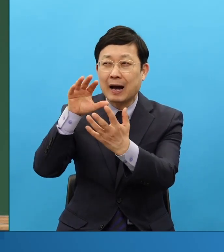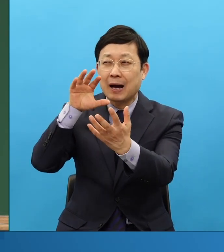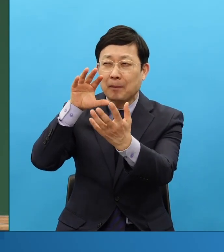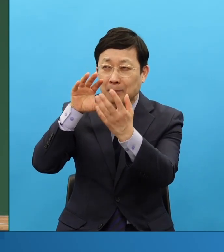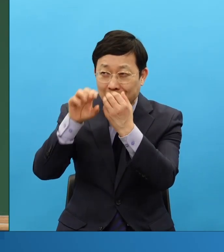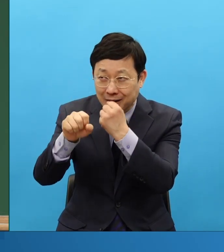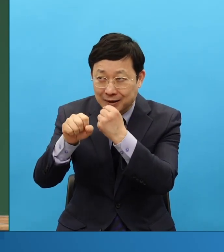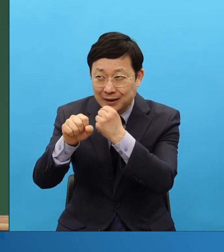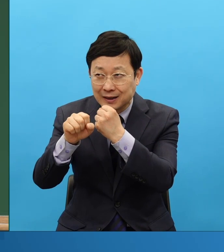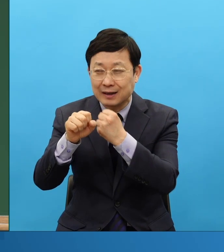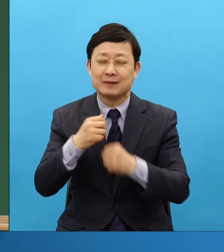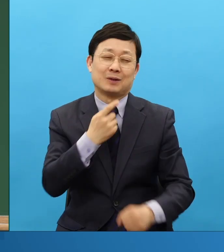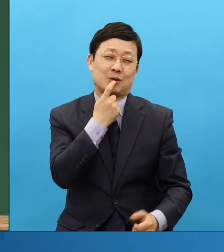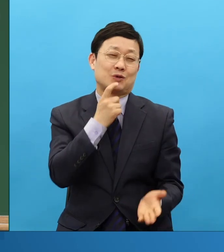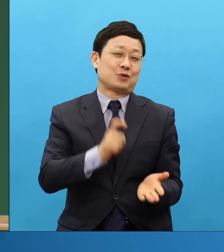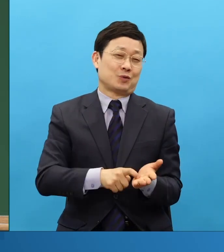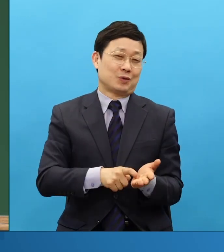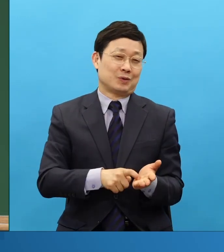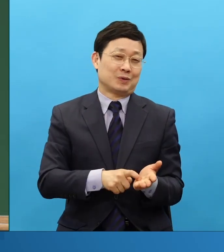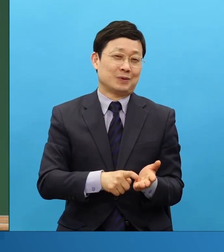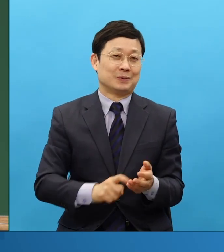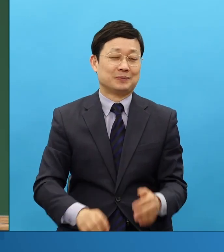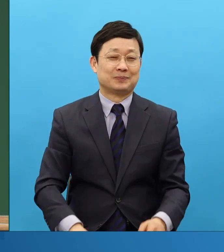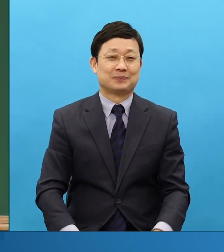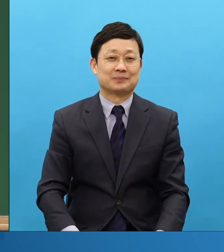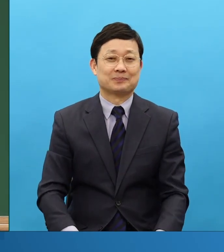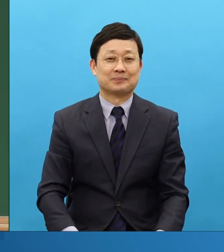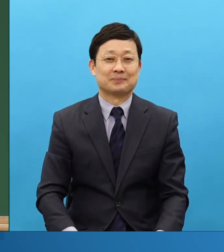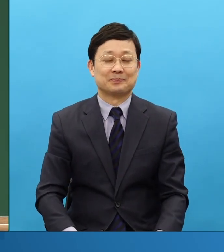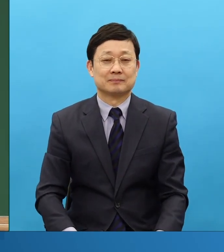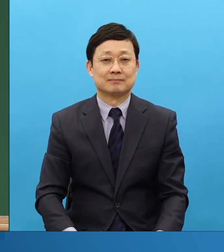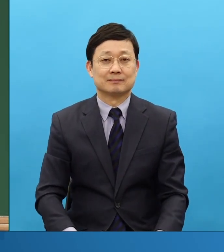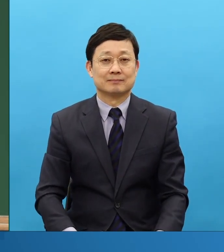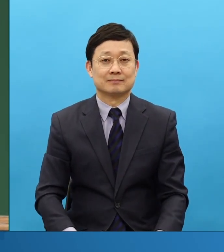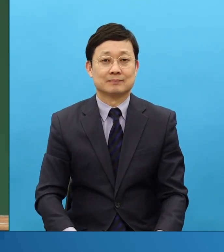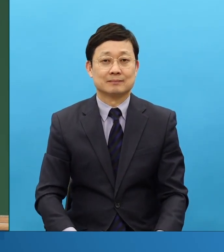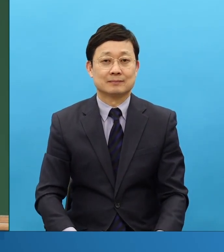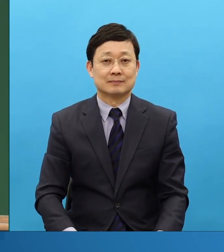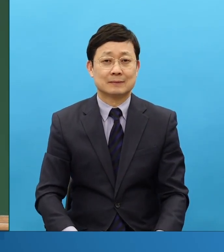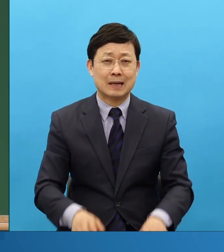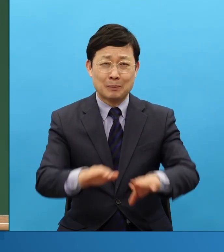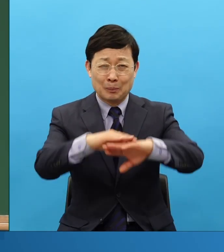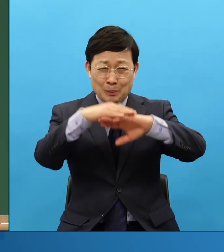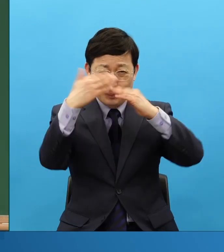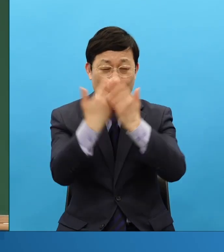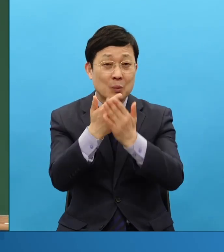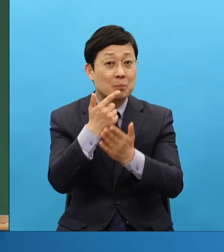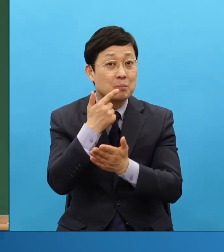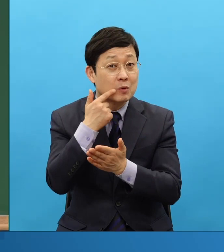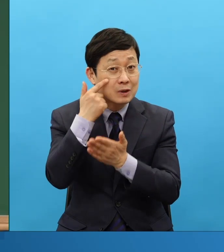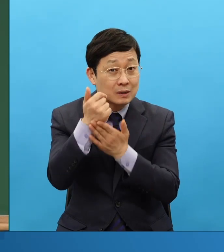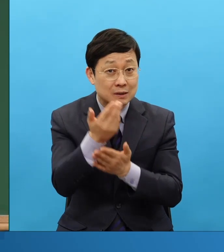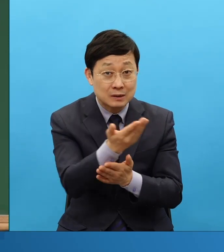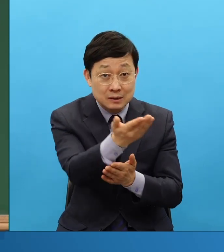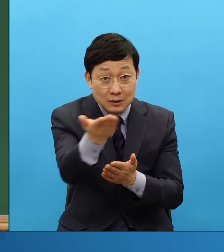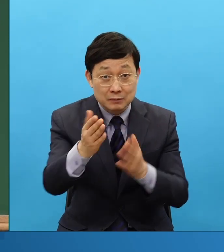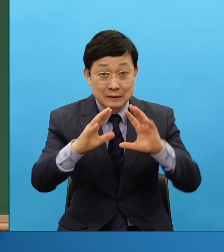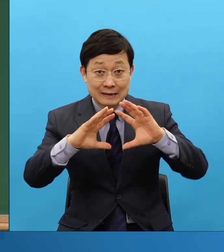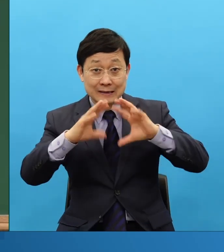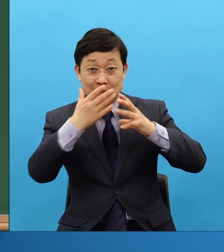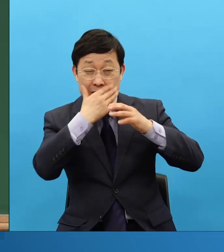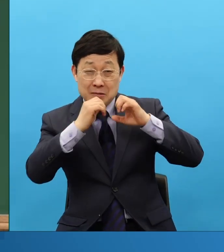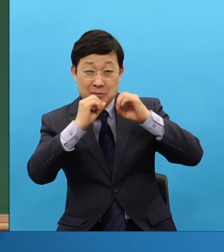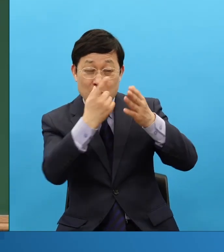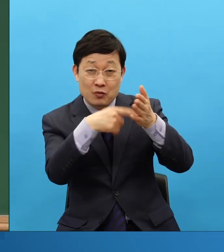겁니다. For someone who doesn't understand it, this is very difficult. But if you know, this becomes very easy. 모든 목사님들이 진짜 세계 살릴